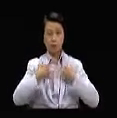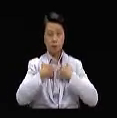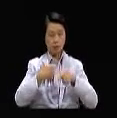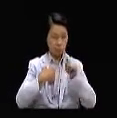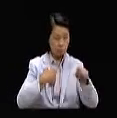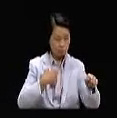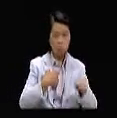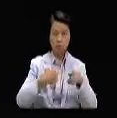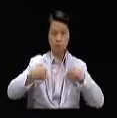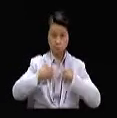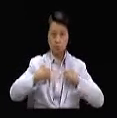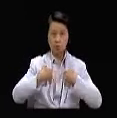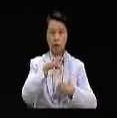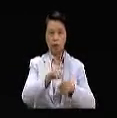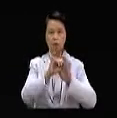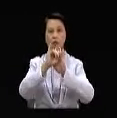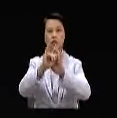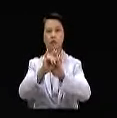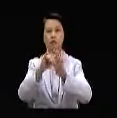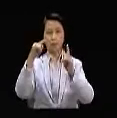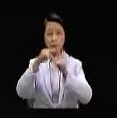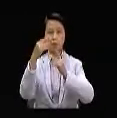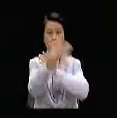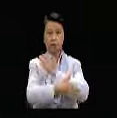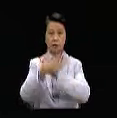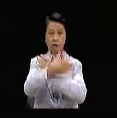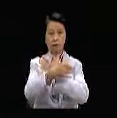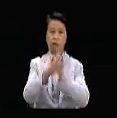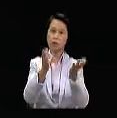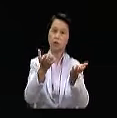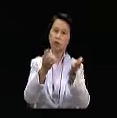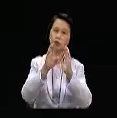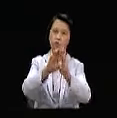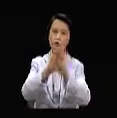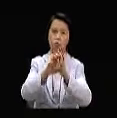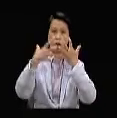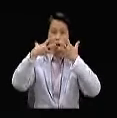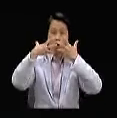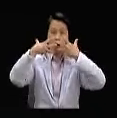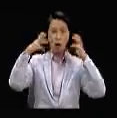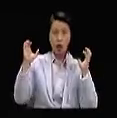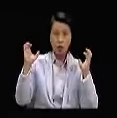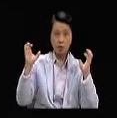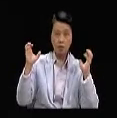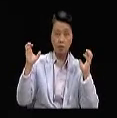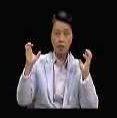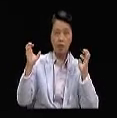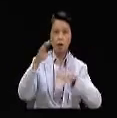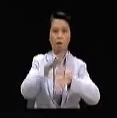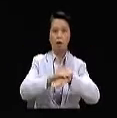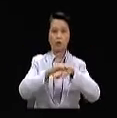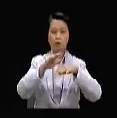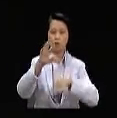opening 1 aku image kepada negara sebagai contohnya harimau Malaya itu atas nama